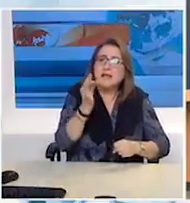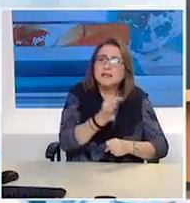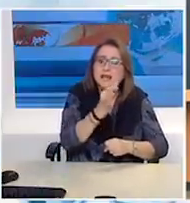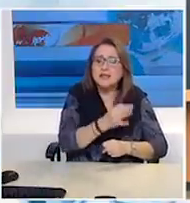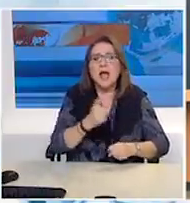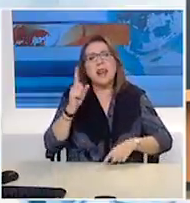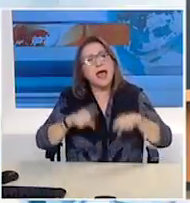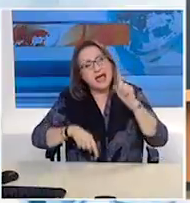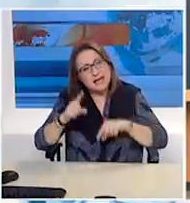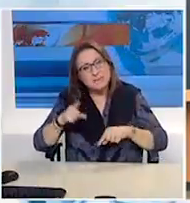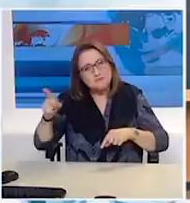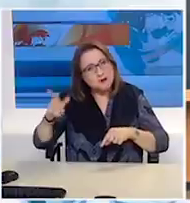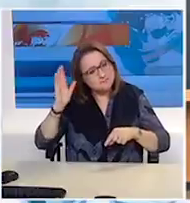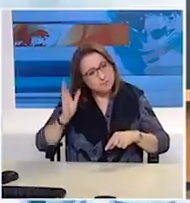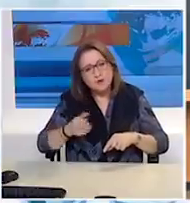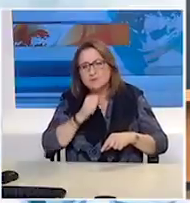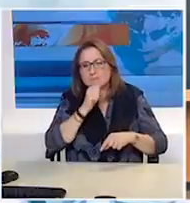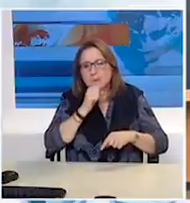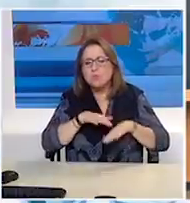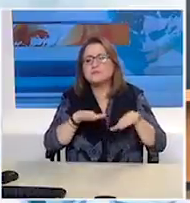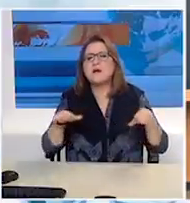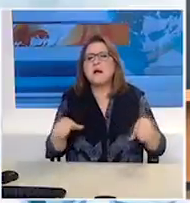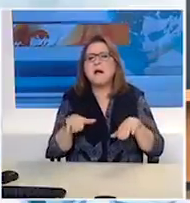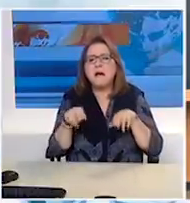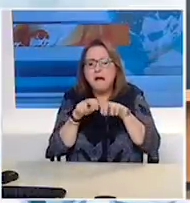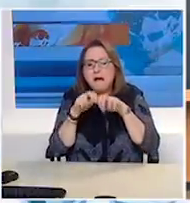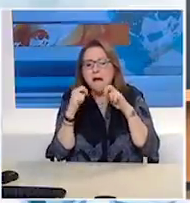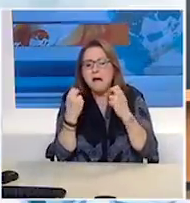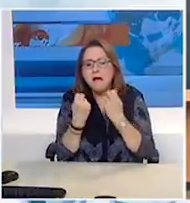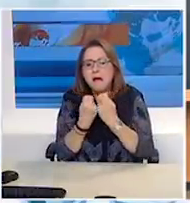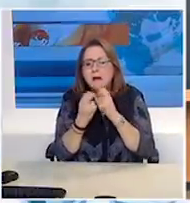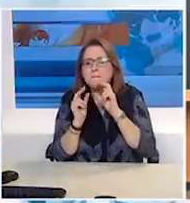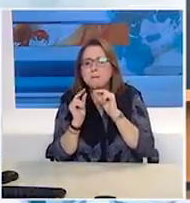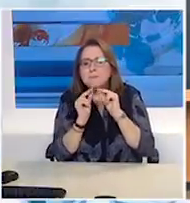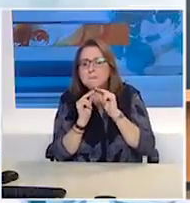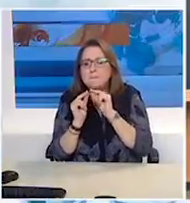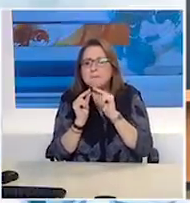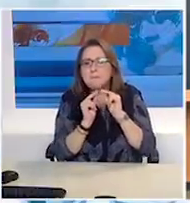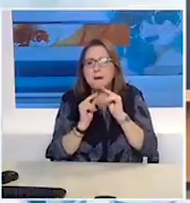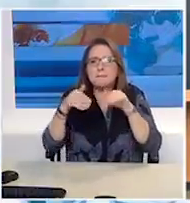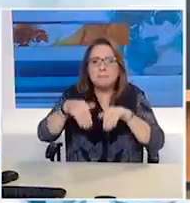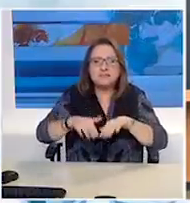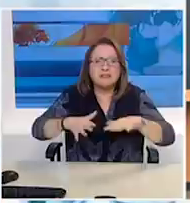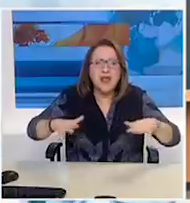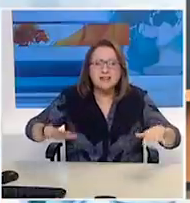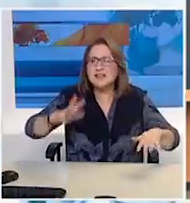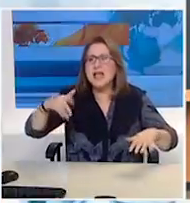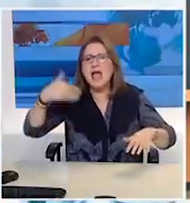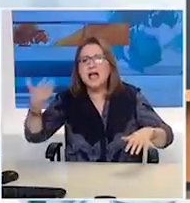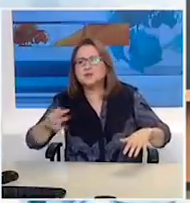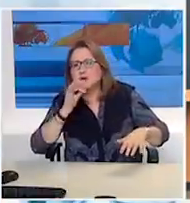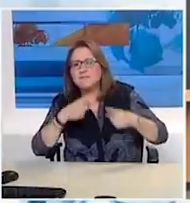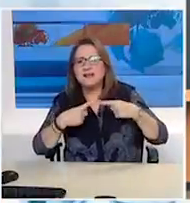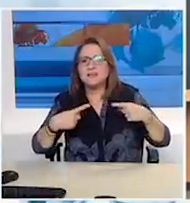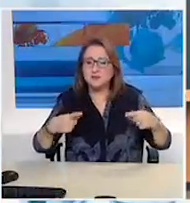μεταξύ τους, να έρχονται σε αρκετά στενή επαφή, θα συστήνατε τη χρήση μάσκας ή θα έκαναν τα λουτρά τους με τους όρους απόστασης που